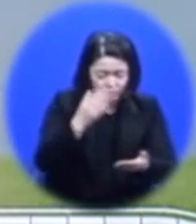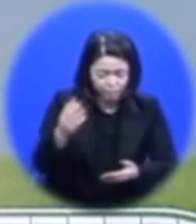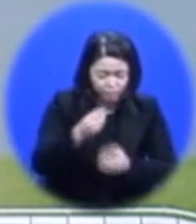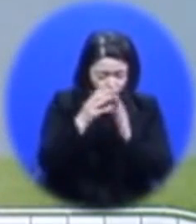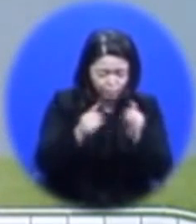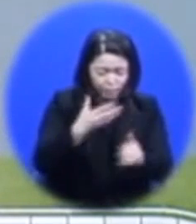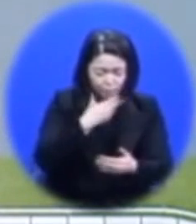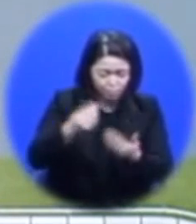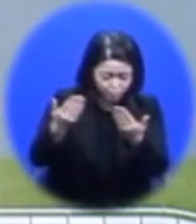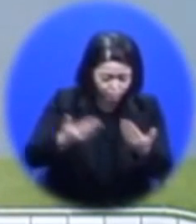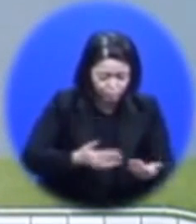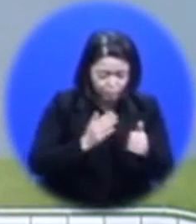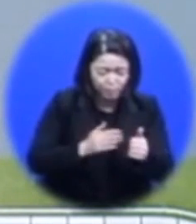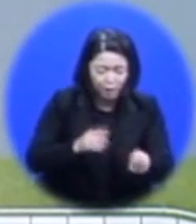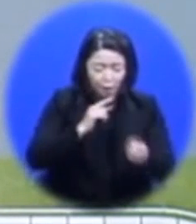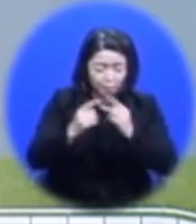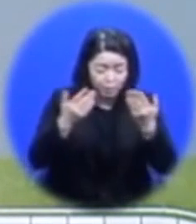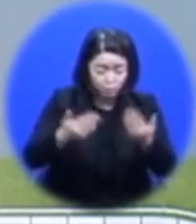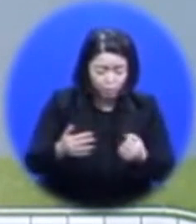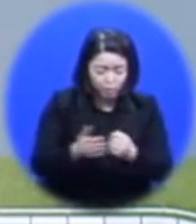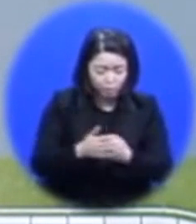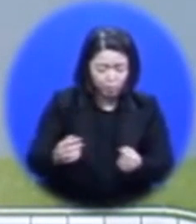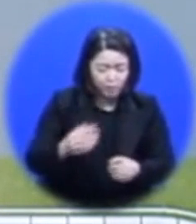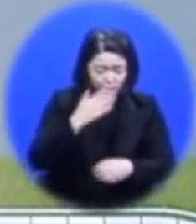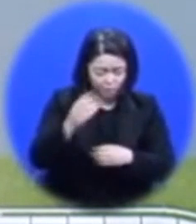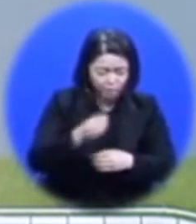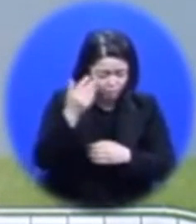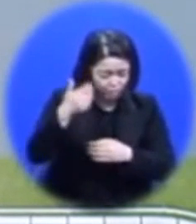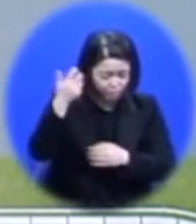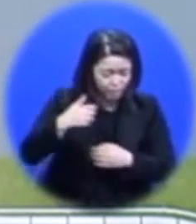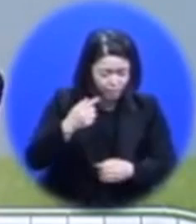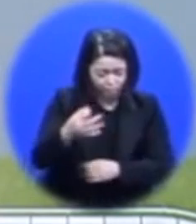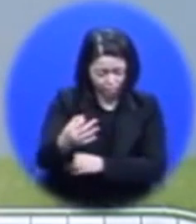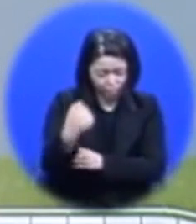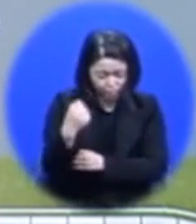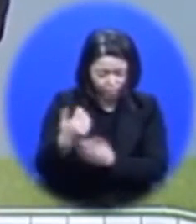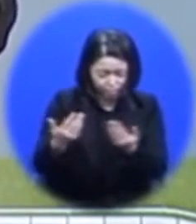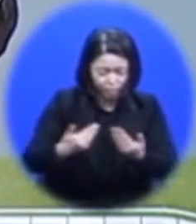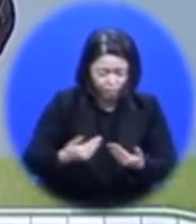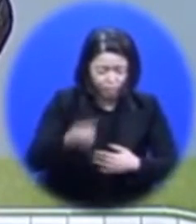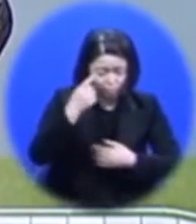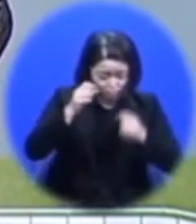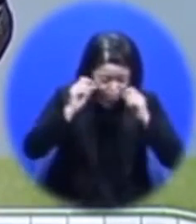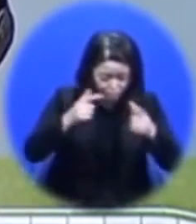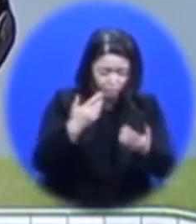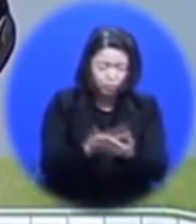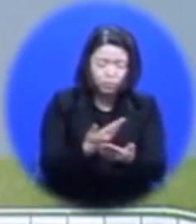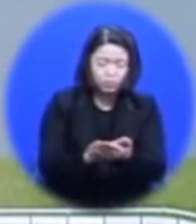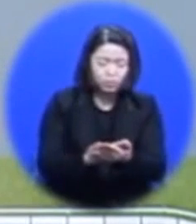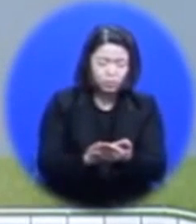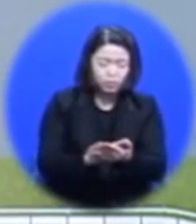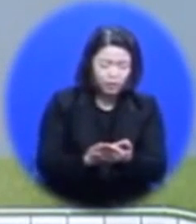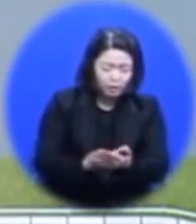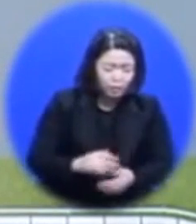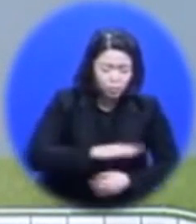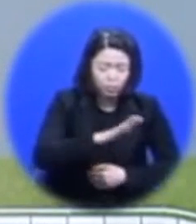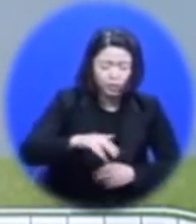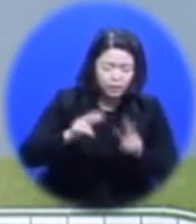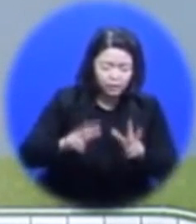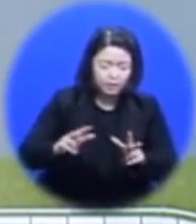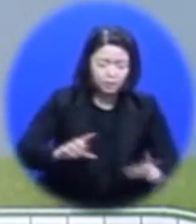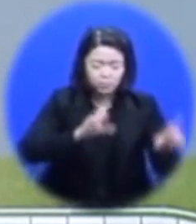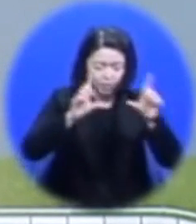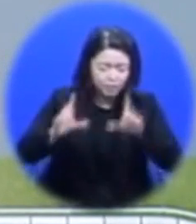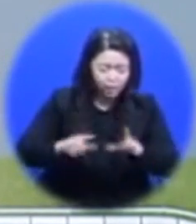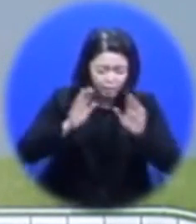주소서. 말씀을 주셨으니 성령의 능력을 더하소서. 눈을 열어주소서. 주님, 우리가 지금 사는